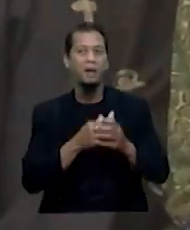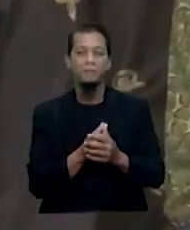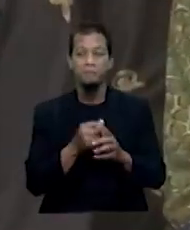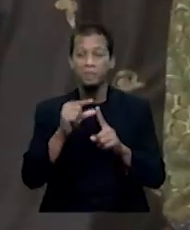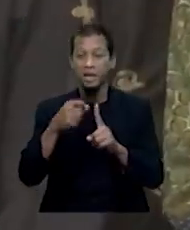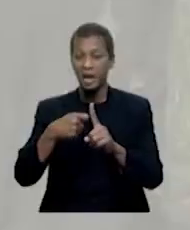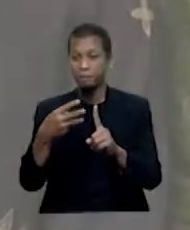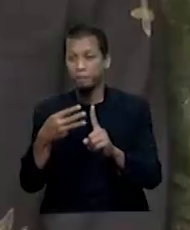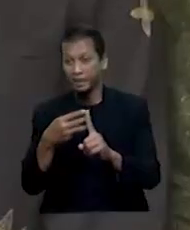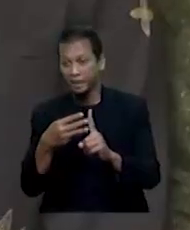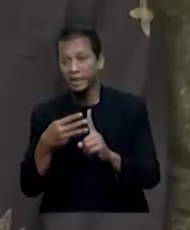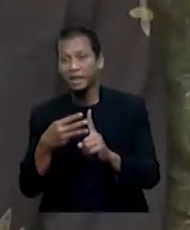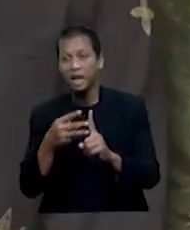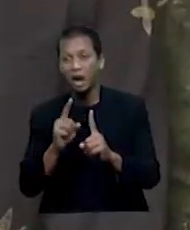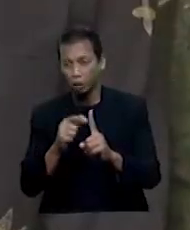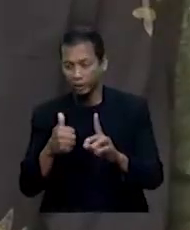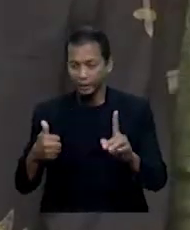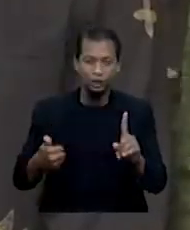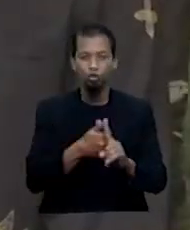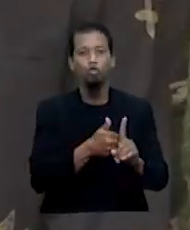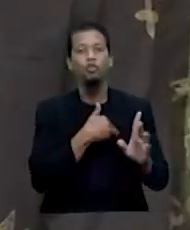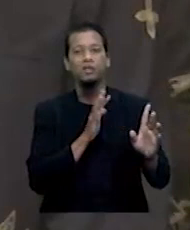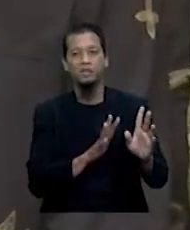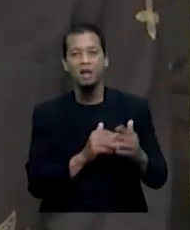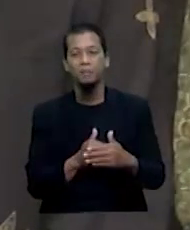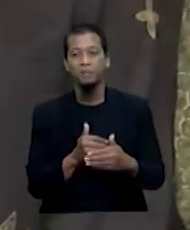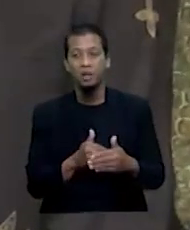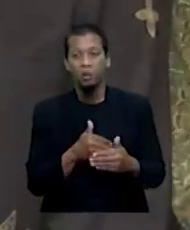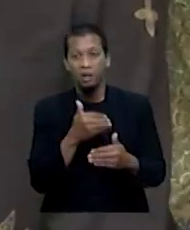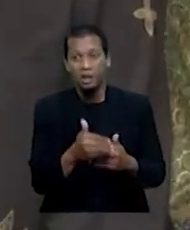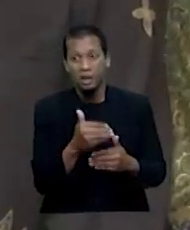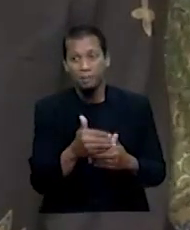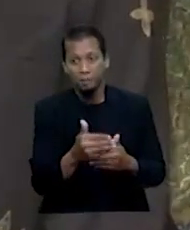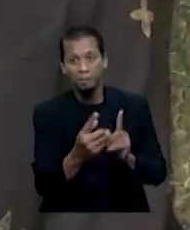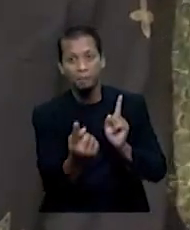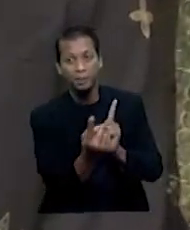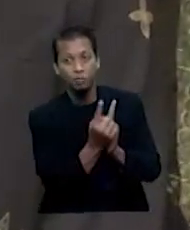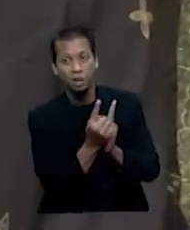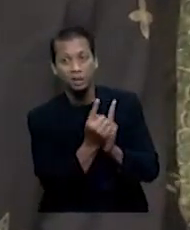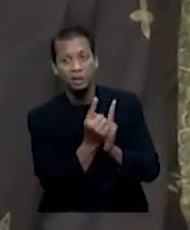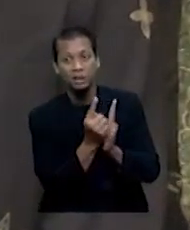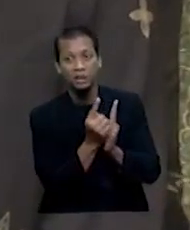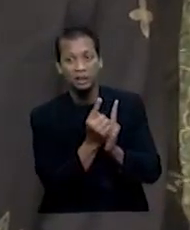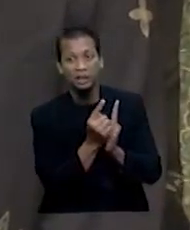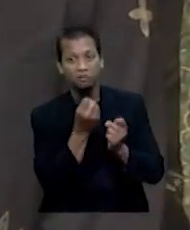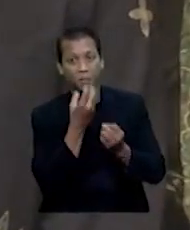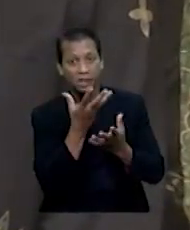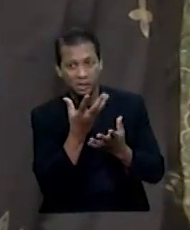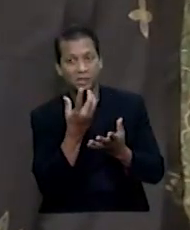ya naik juga. Secara berkala kita berjumpa untuk mengupdate